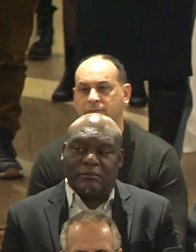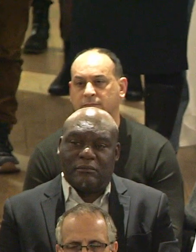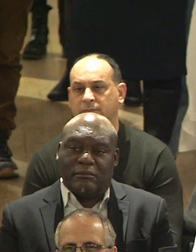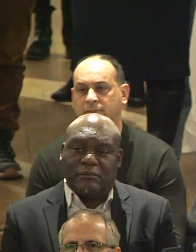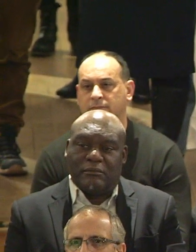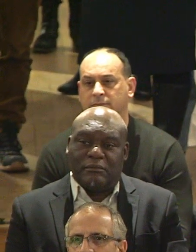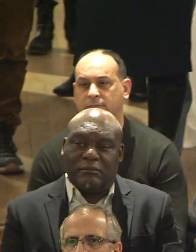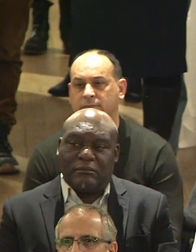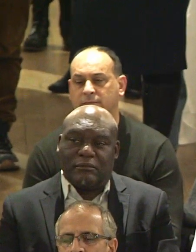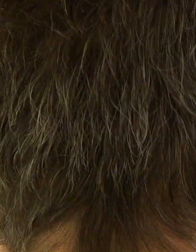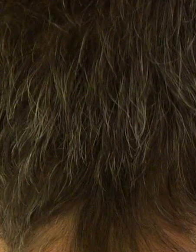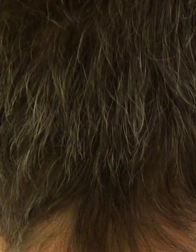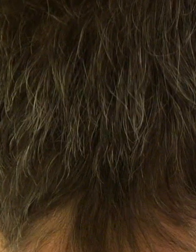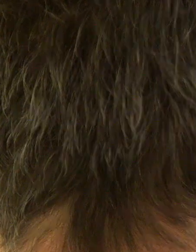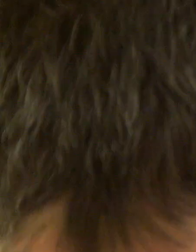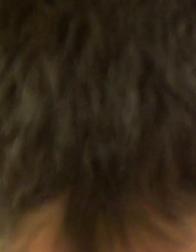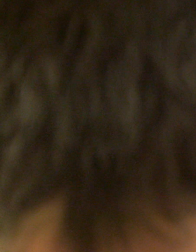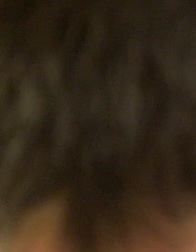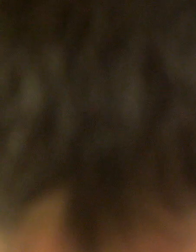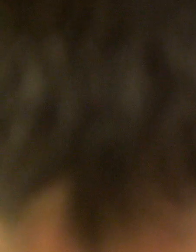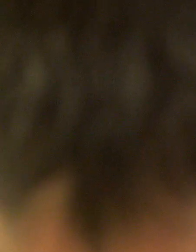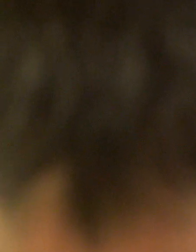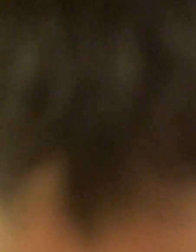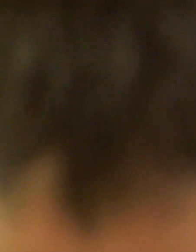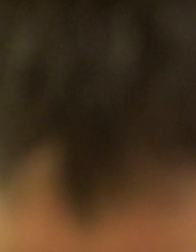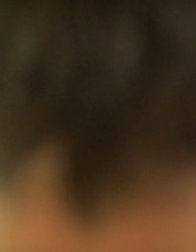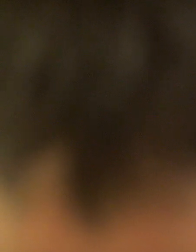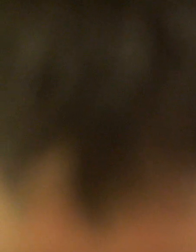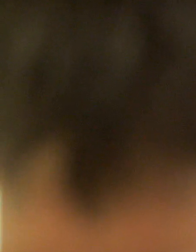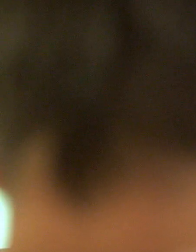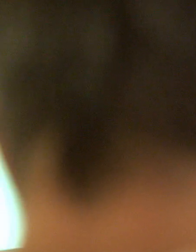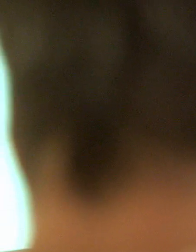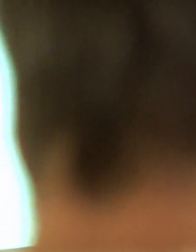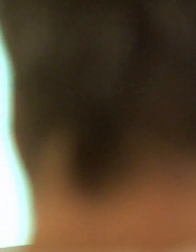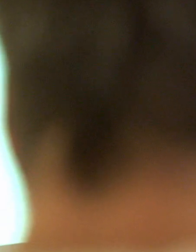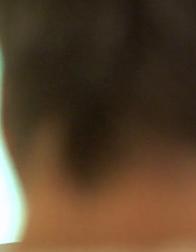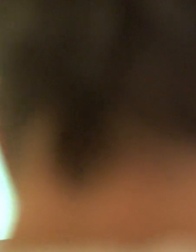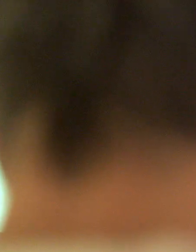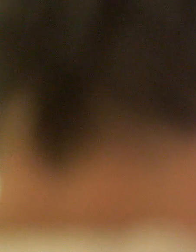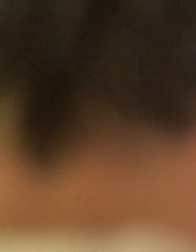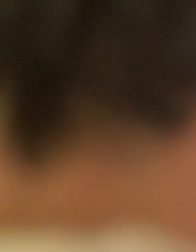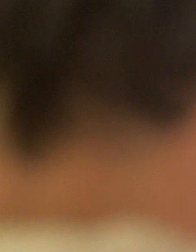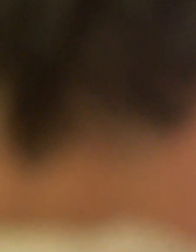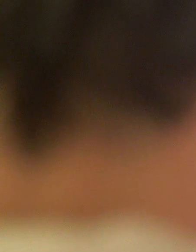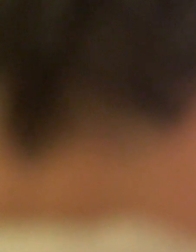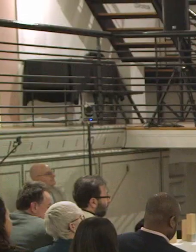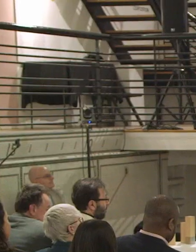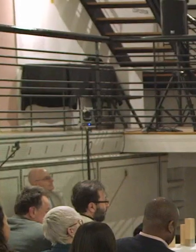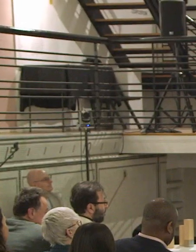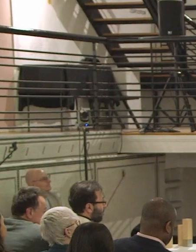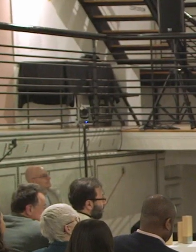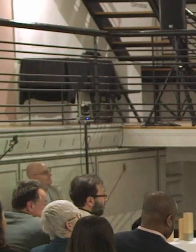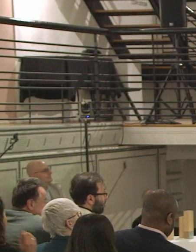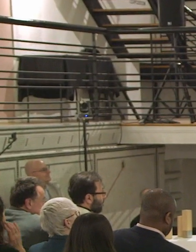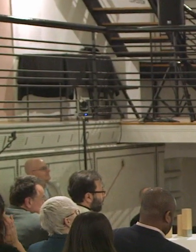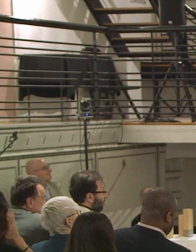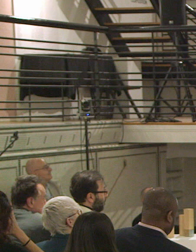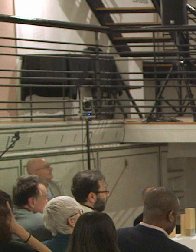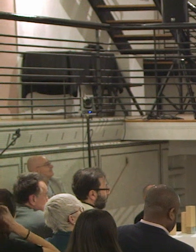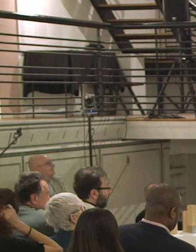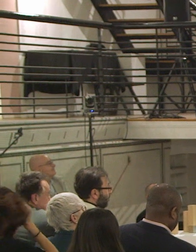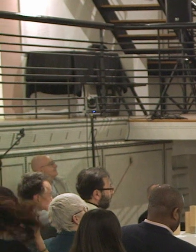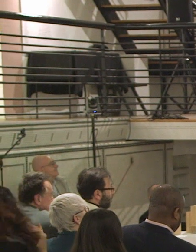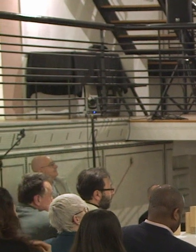de préserver les droits des personnes issues de l'immigration tout en créant les conditions pour favoriser